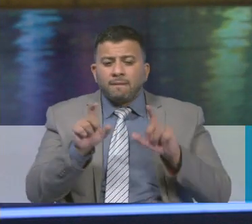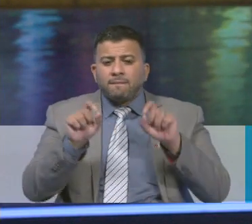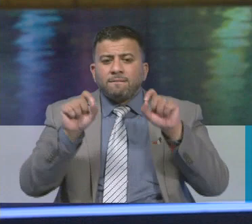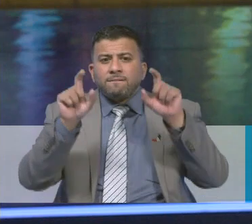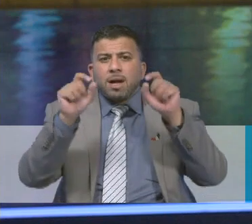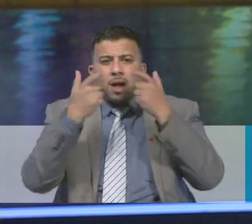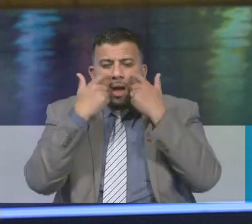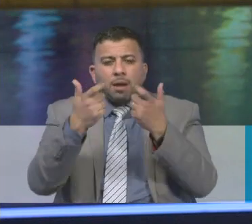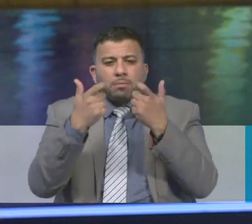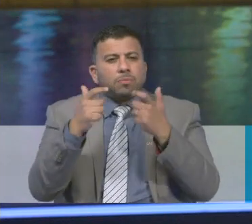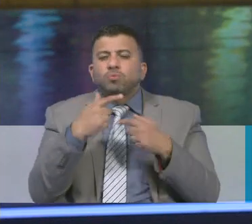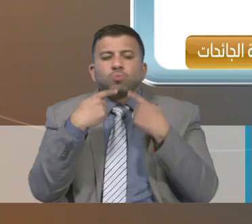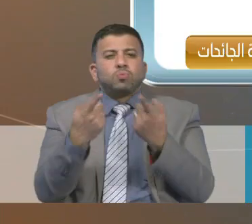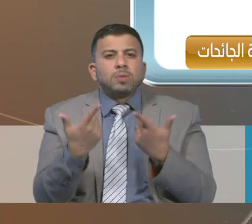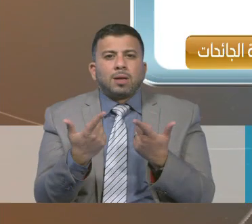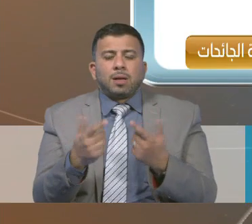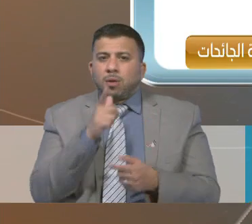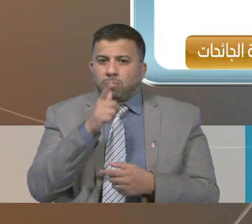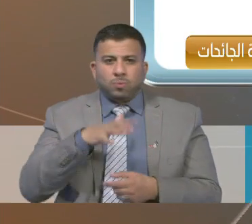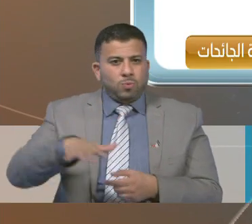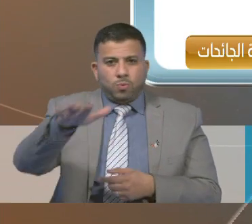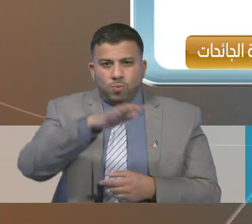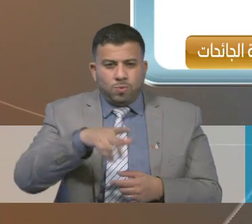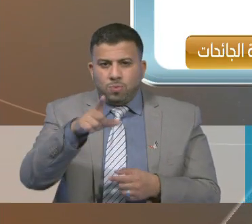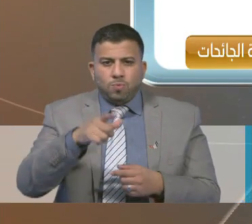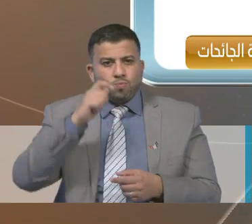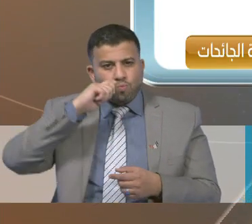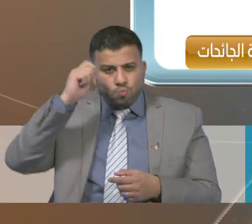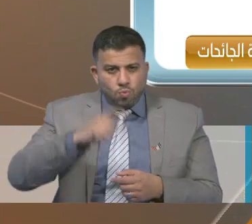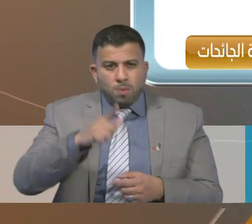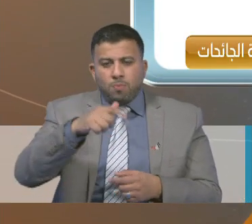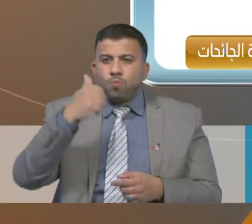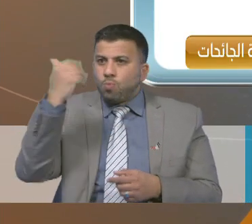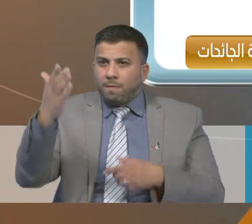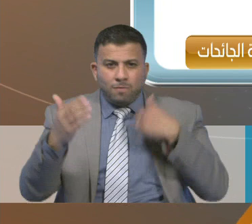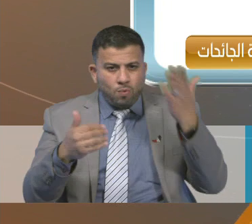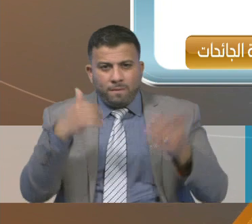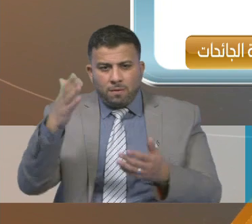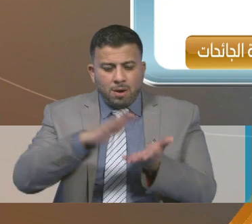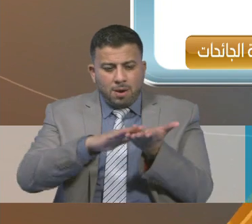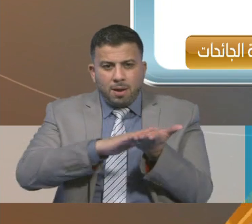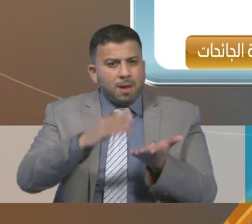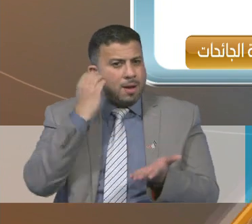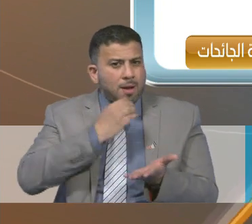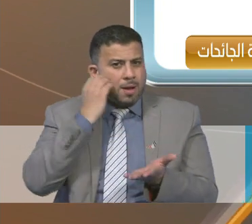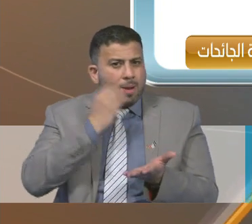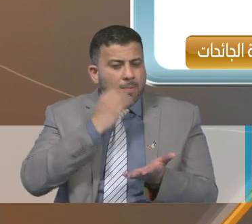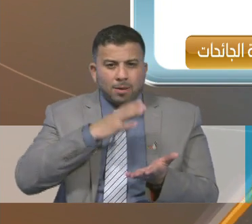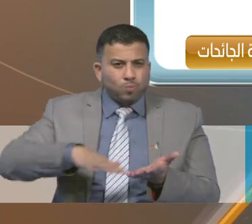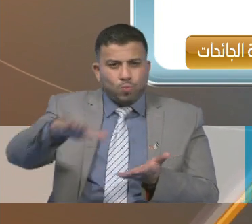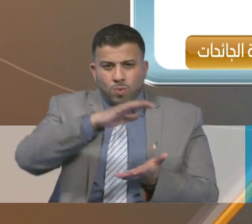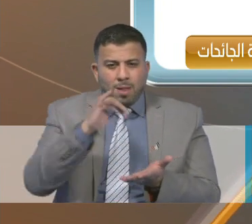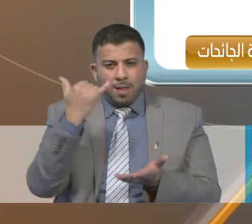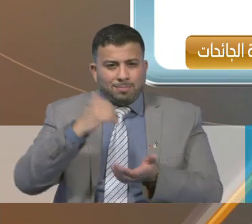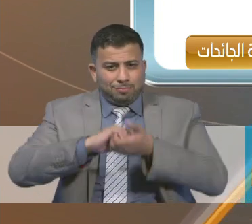من الفيروس؟ أول شيء أنا أحب أطمن المواطنين والمقيمين على أرض دولة الإمارات العربية المتحدة